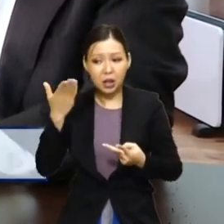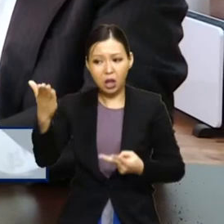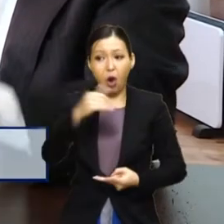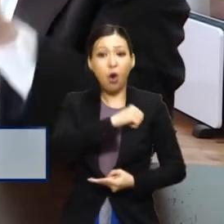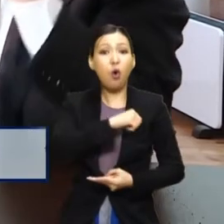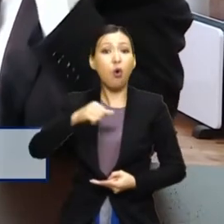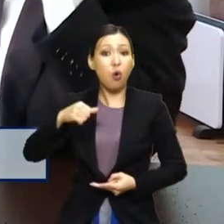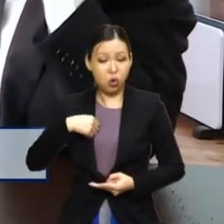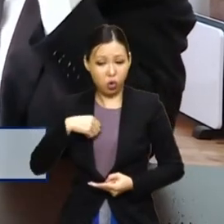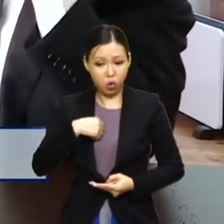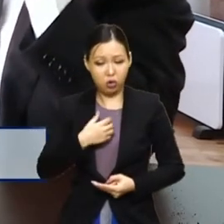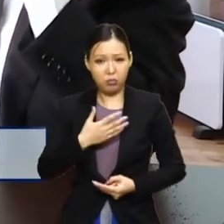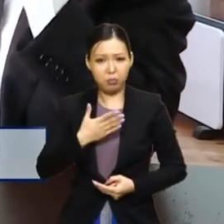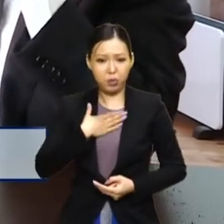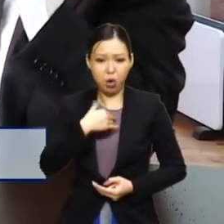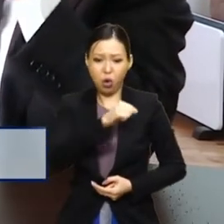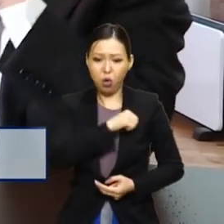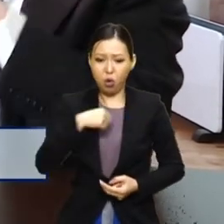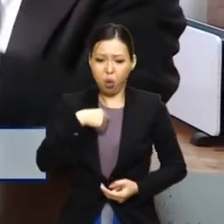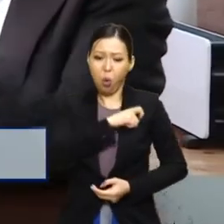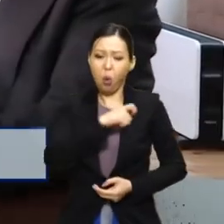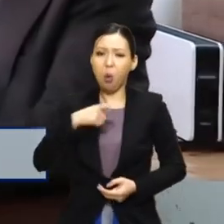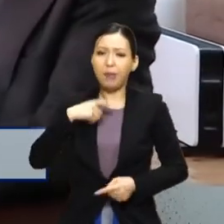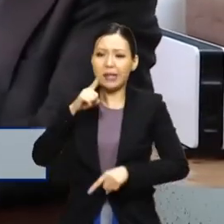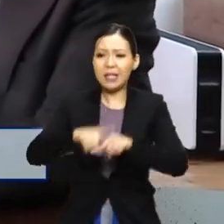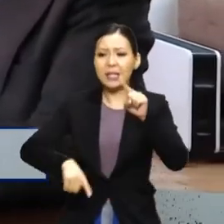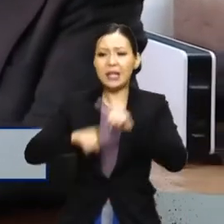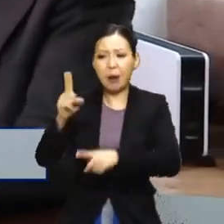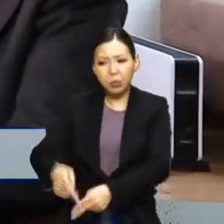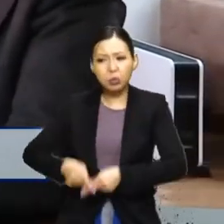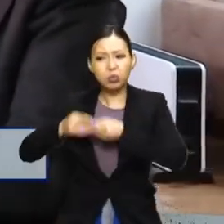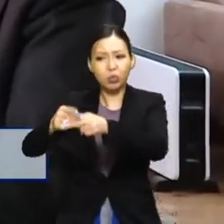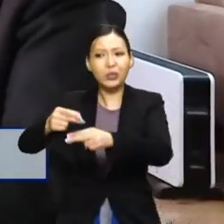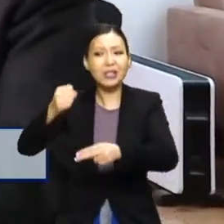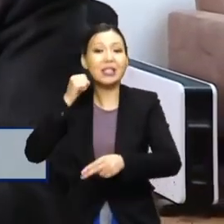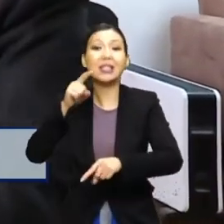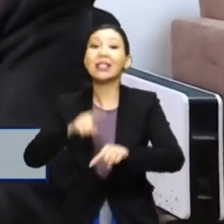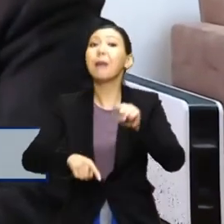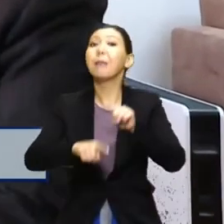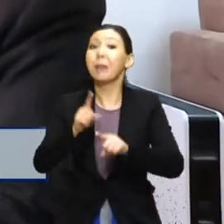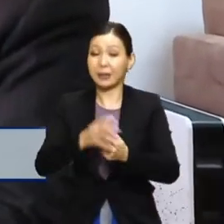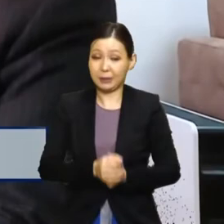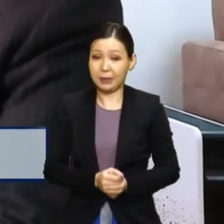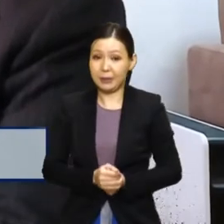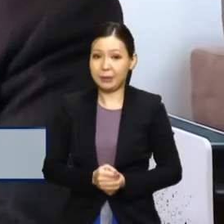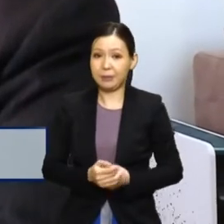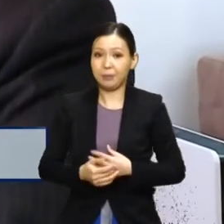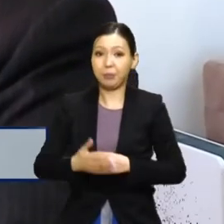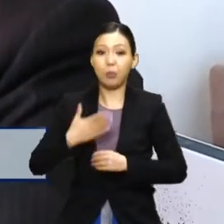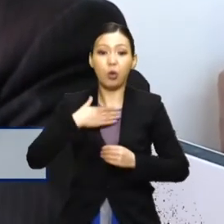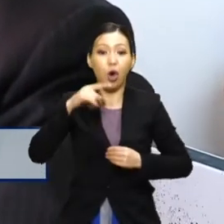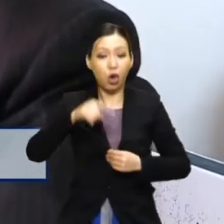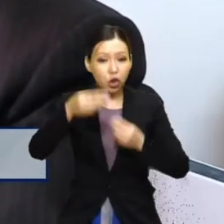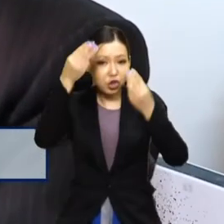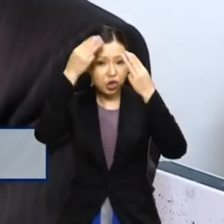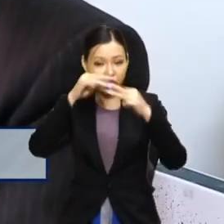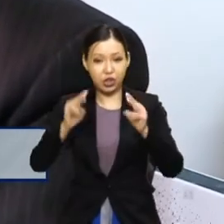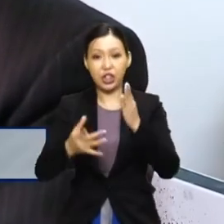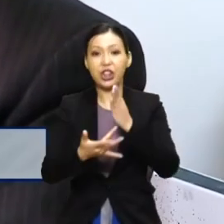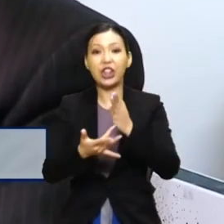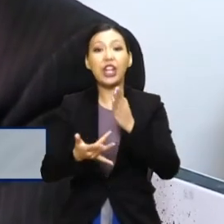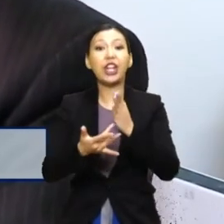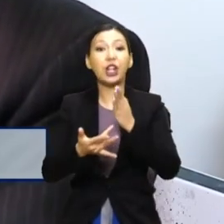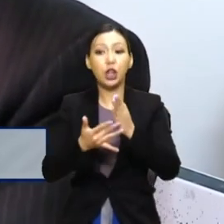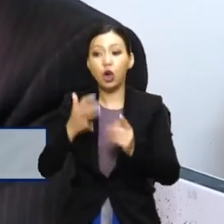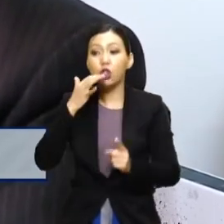дээр өөрийнхөө хувьас ямар хувь нэмрэ оруулчдах юм бэ? Тий, би бол одоо шинжлэх ухааны технологийн үндэсний зүйлний нарийн бичгийн дараа ажиллаж